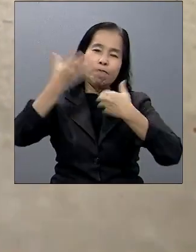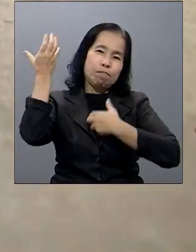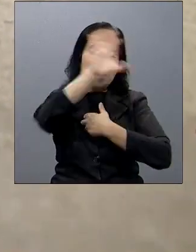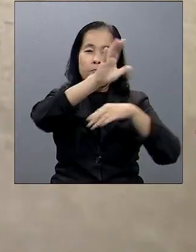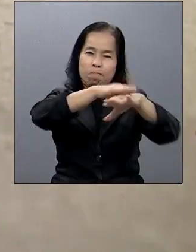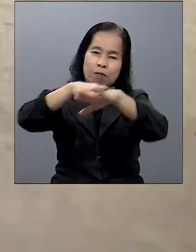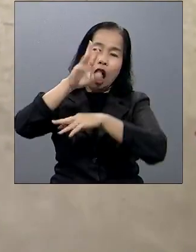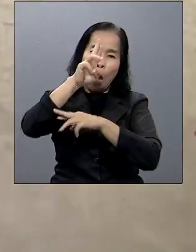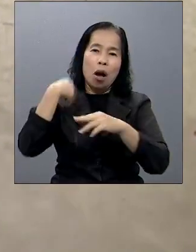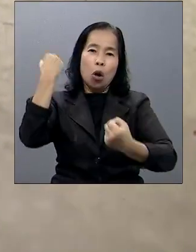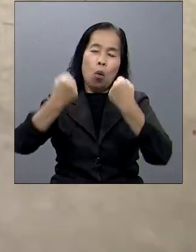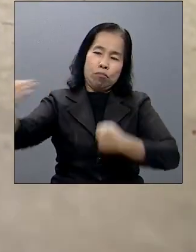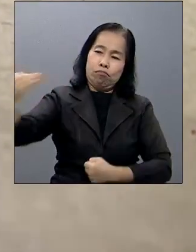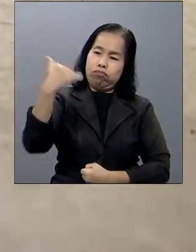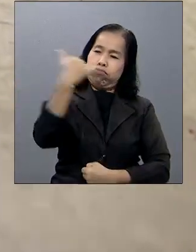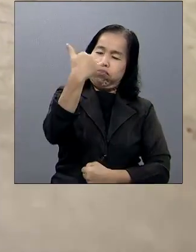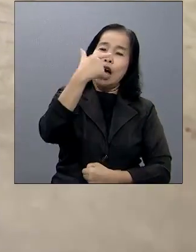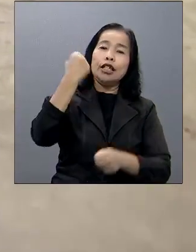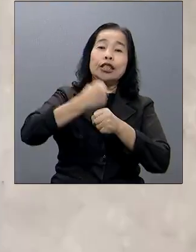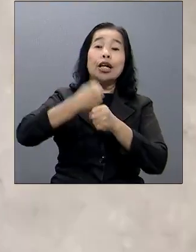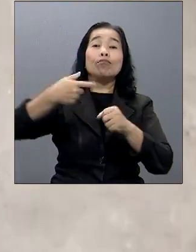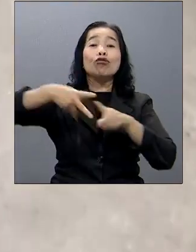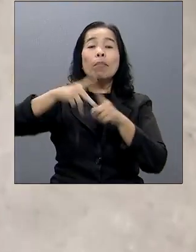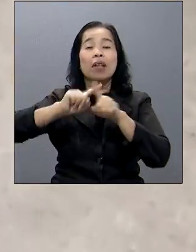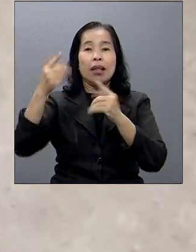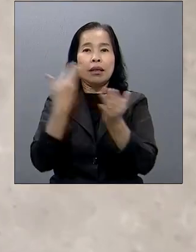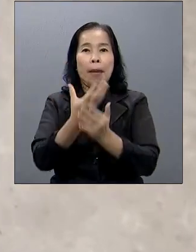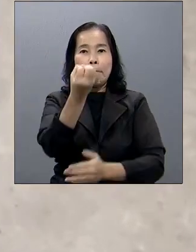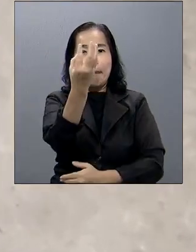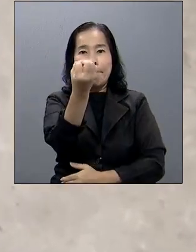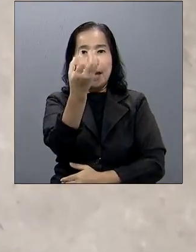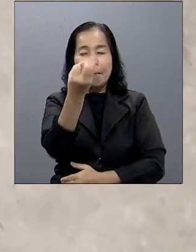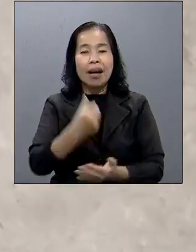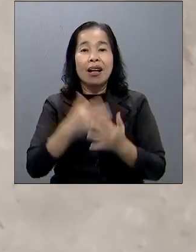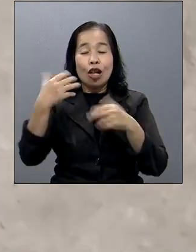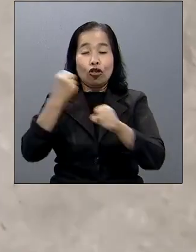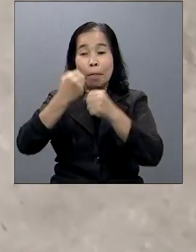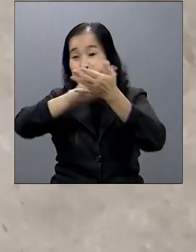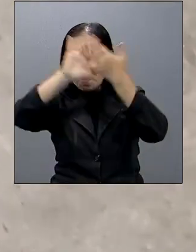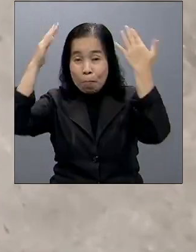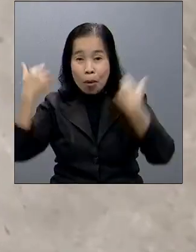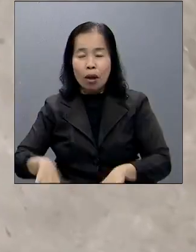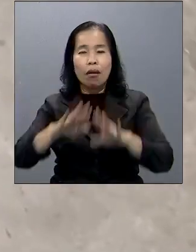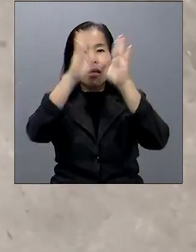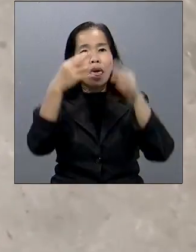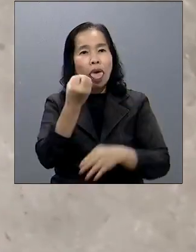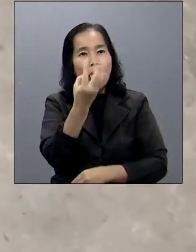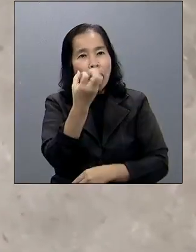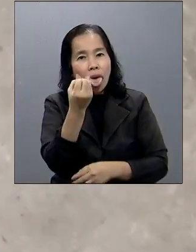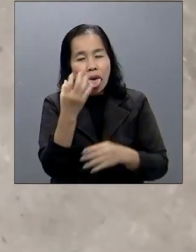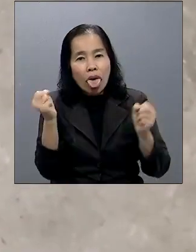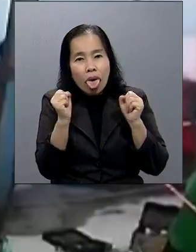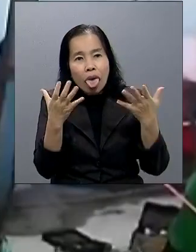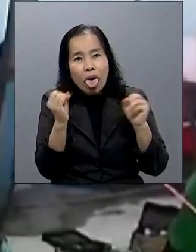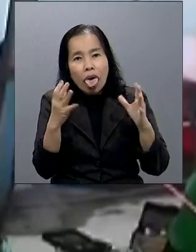ที่ตระเวนมาซ่อมตู้เย็นเนี่ยนะคะคือเก็บค่าซ่อมราคาแพงซ่อมเสร็จแล้วตู้เย็นไม่เย็นค่ะนางสาวโสภา